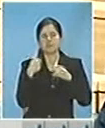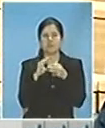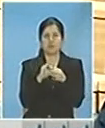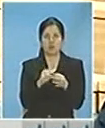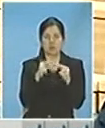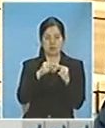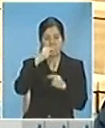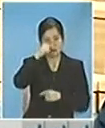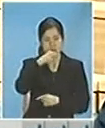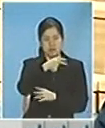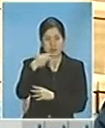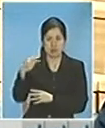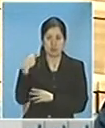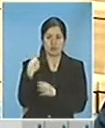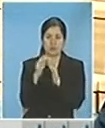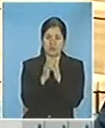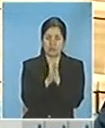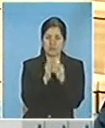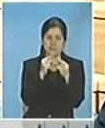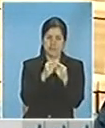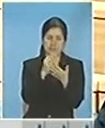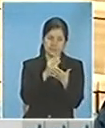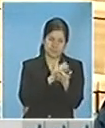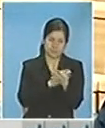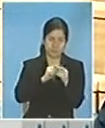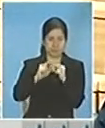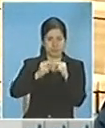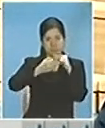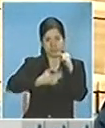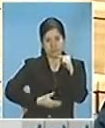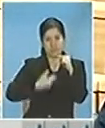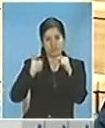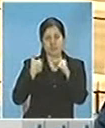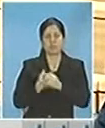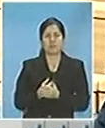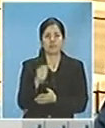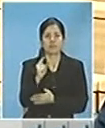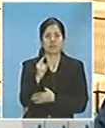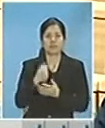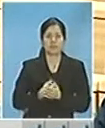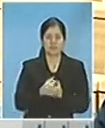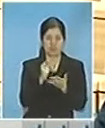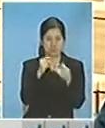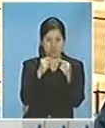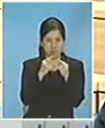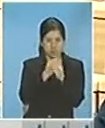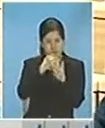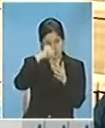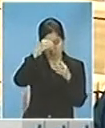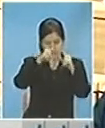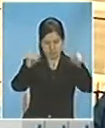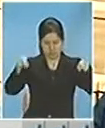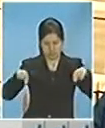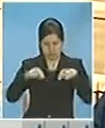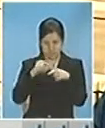าษาไทยและศัพท์วิทยาวิชาการทั้งหลายรวมทั้งการให้ประกาศนียบัตรชั้นสูงการ